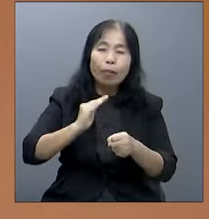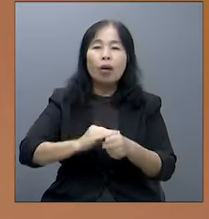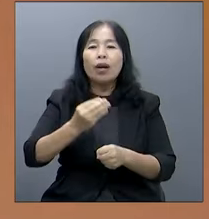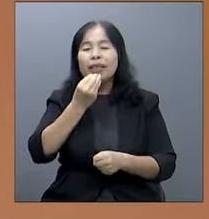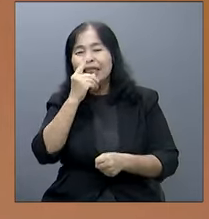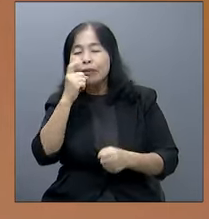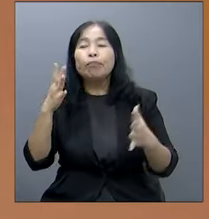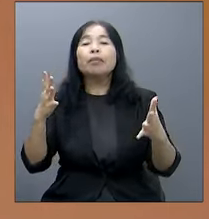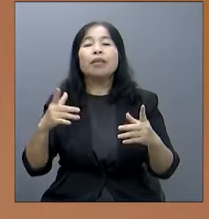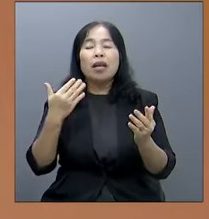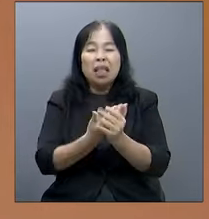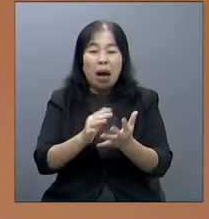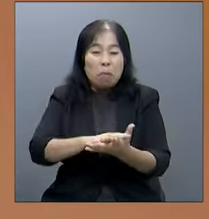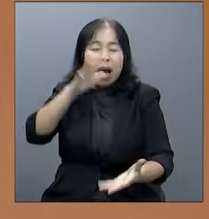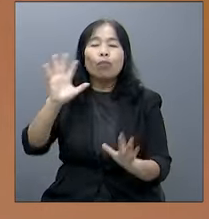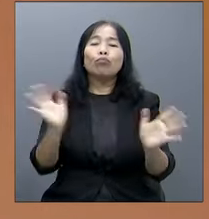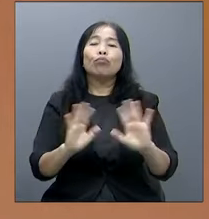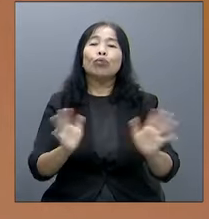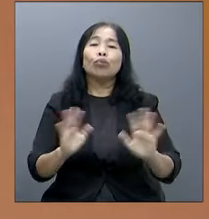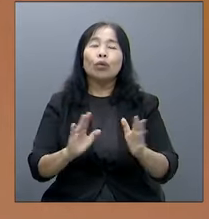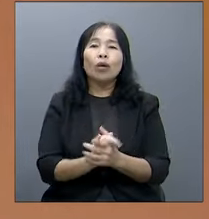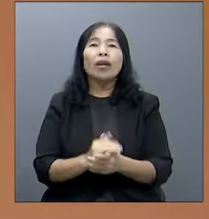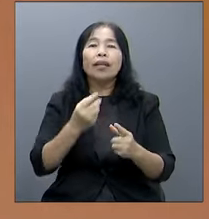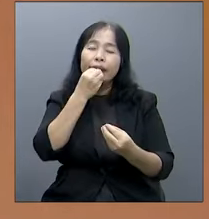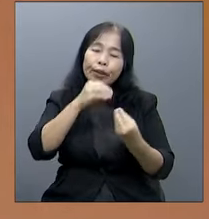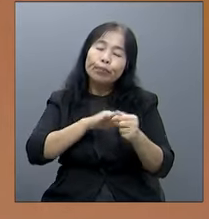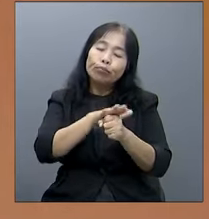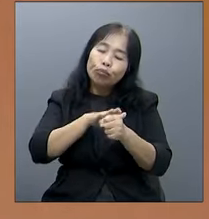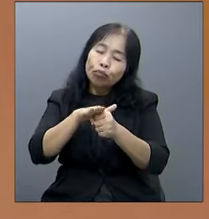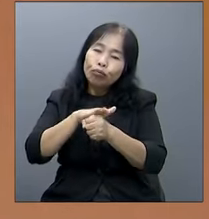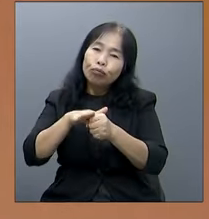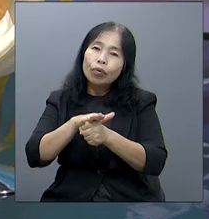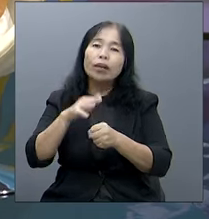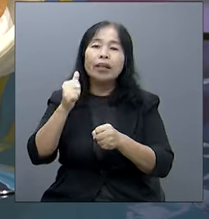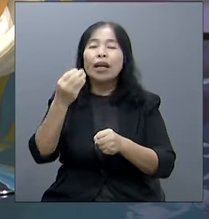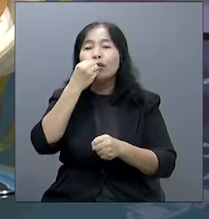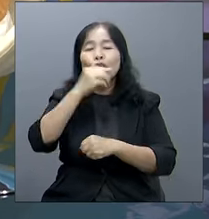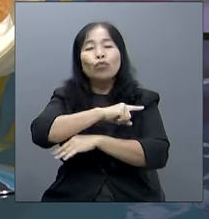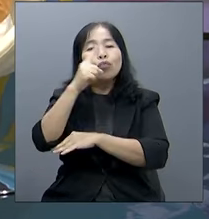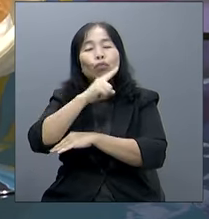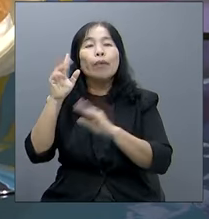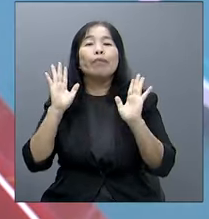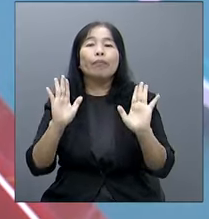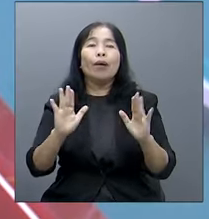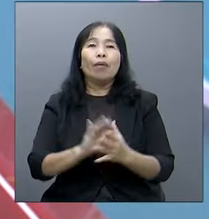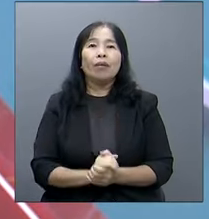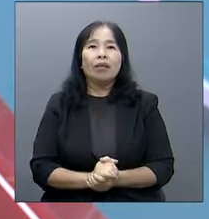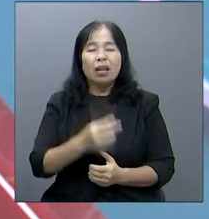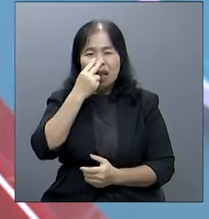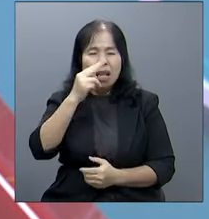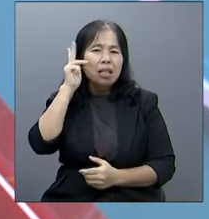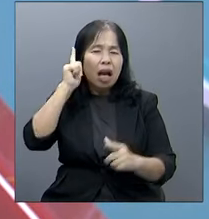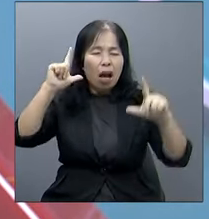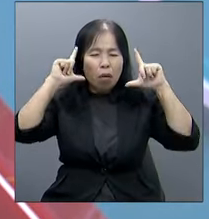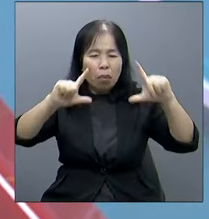ไมตองมเงินท้องมากมายแต่ตีอยู่มีกินมพอเพียงพอดีมพอใช้ทุวันตอนเรื่องง่า เราเหนจากหน้าข่าว Sach